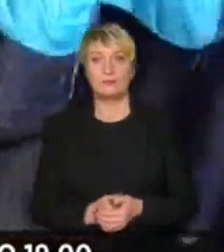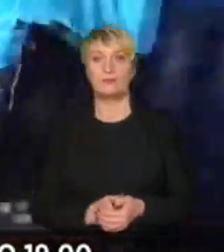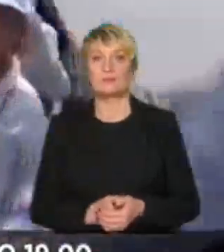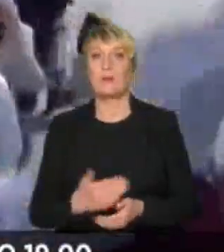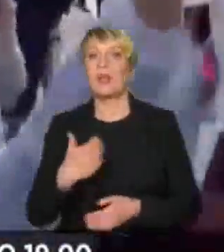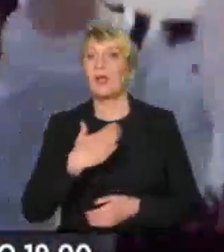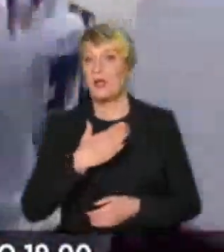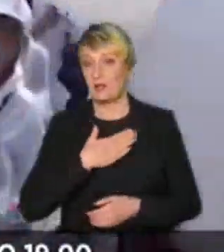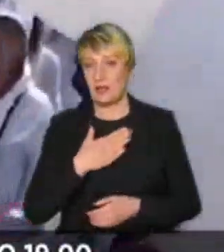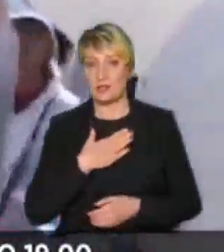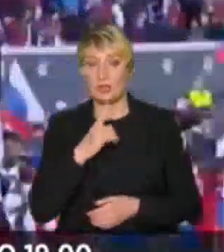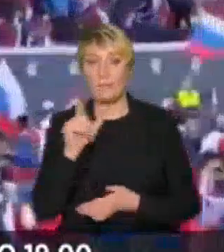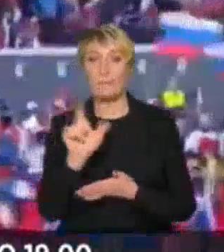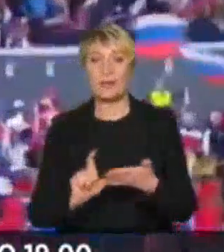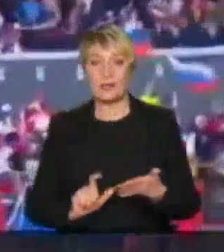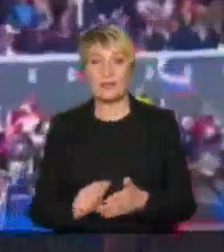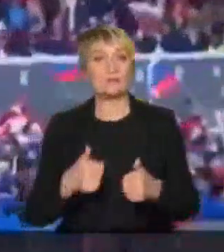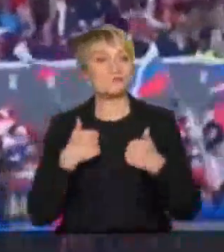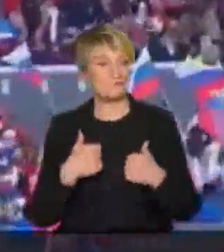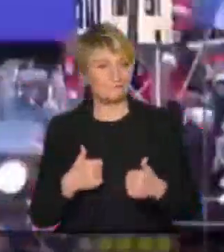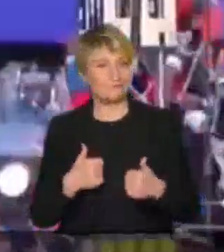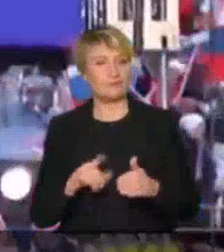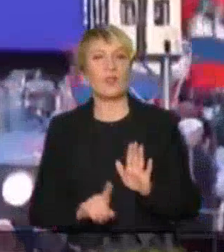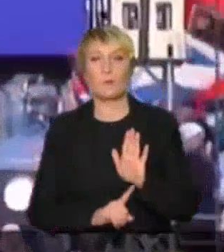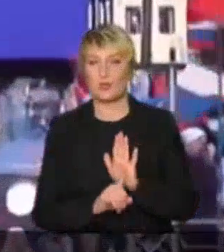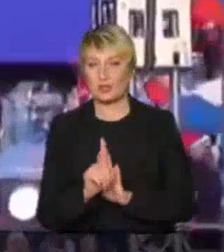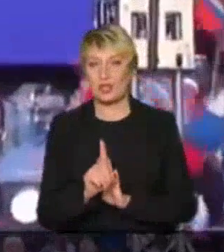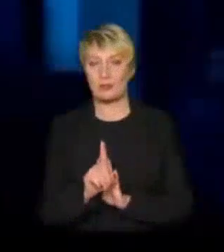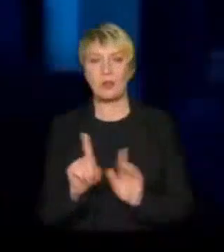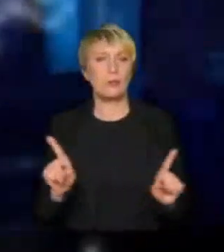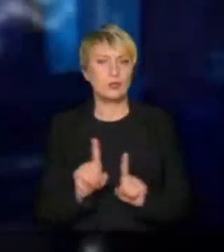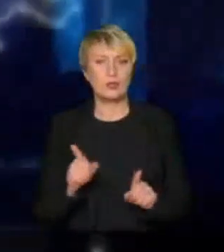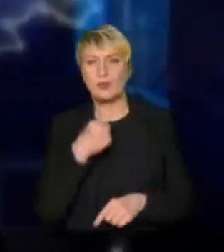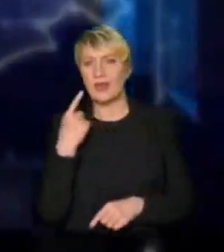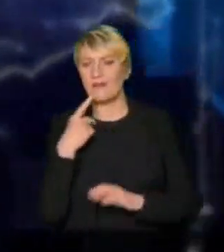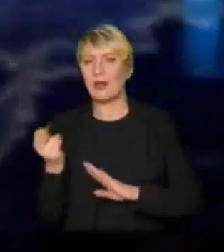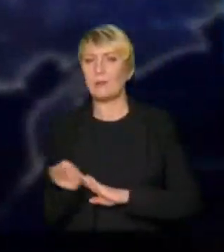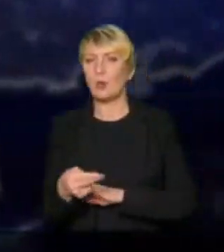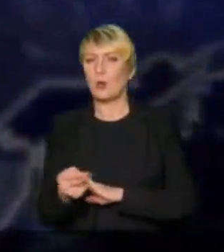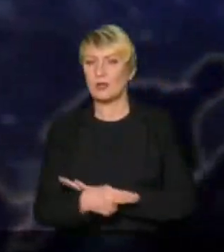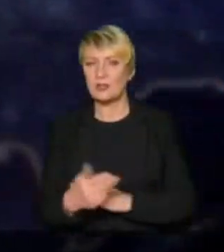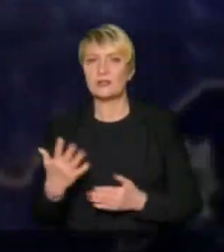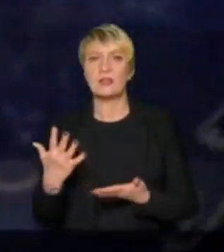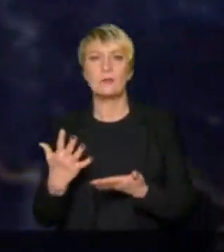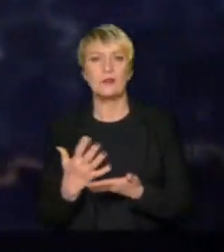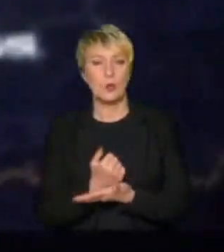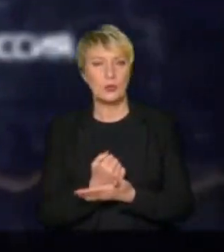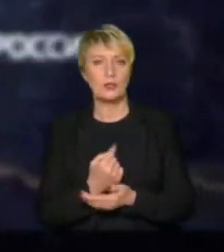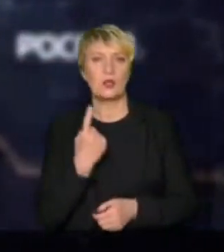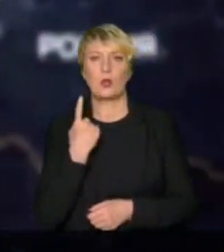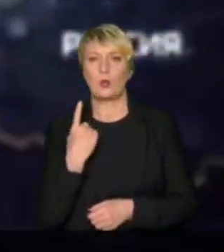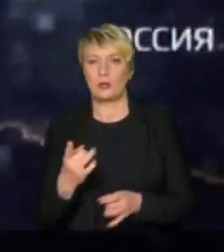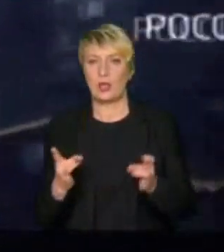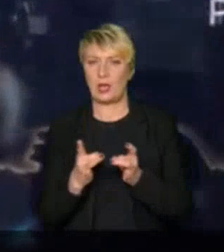Наша пісня гарна і нова, починаємо її знову. Про що б не говорили пропагандисти, виходить про одне –